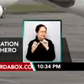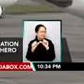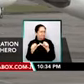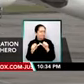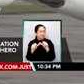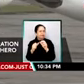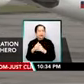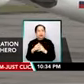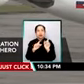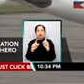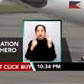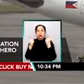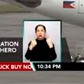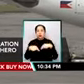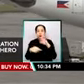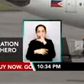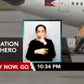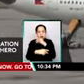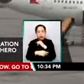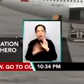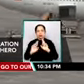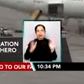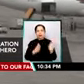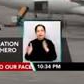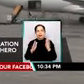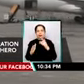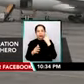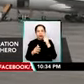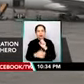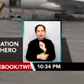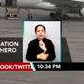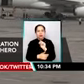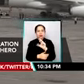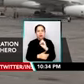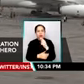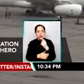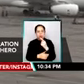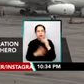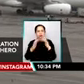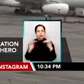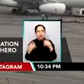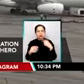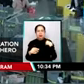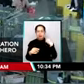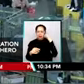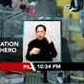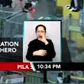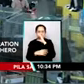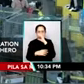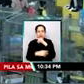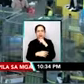ang mga turista sa Cebu ngayon na naghahanda na sa nalalapit na Sinulog Festival. Pero tingin ng Cebu City Tourism Commission, hindi